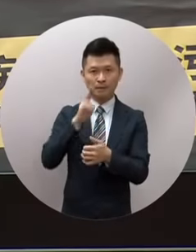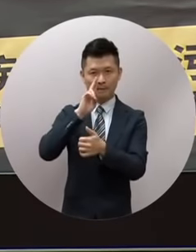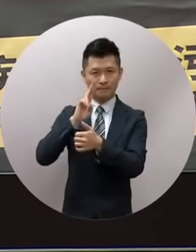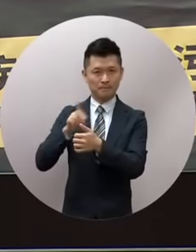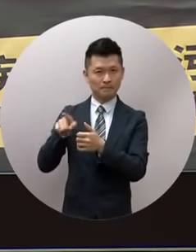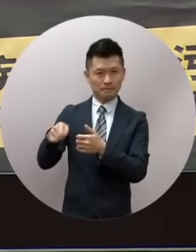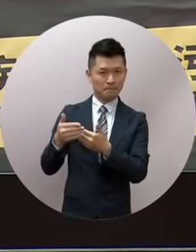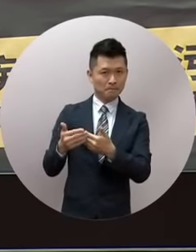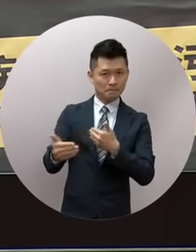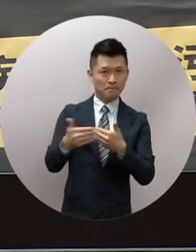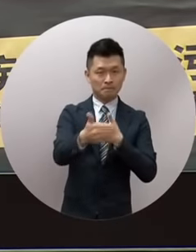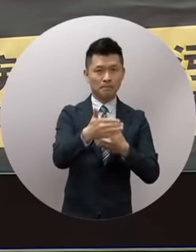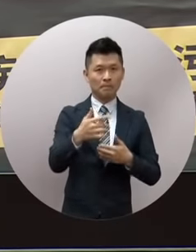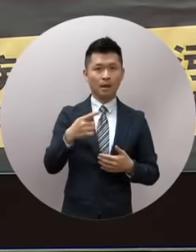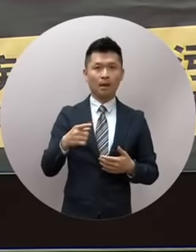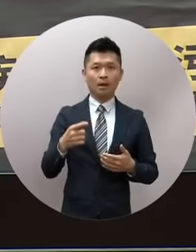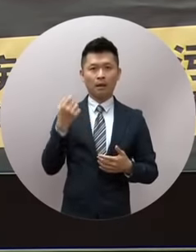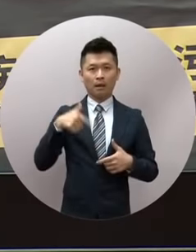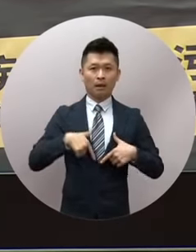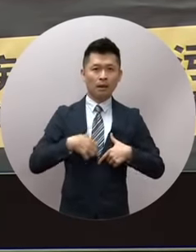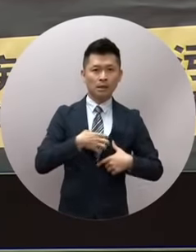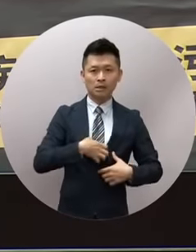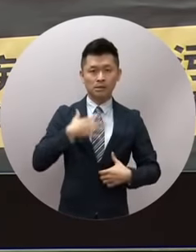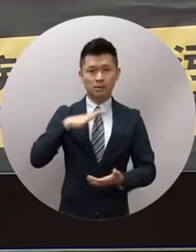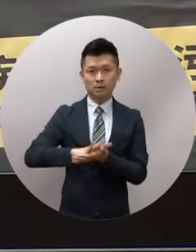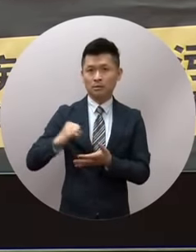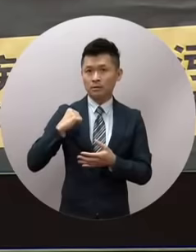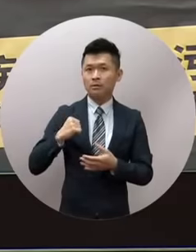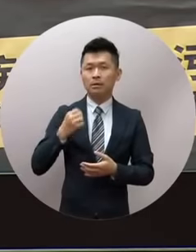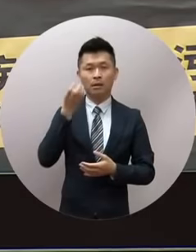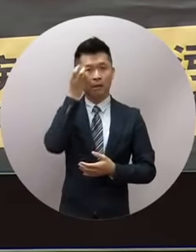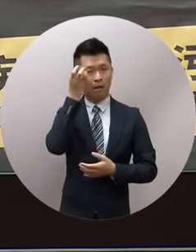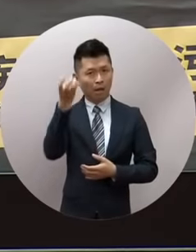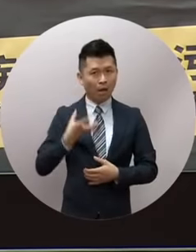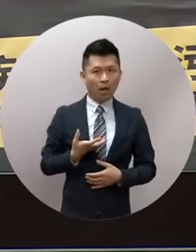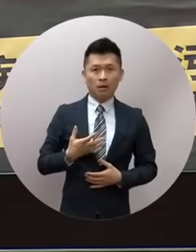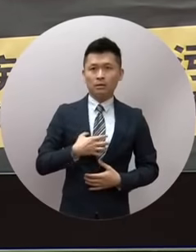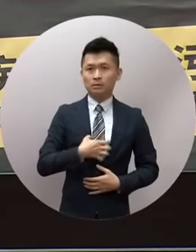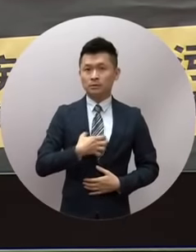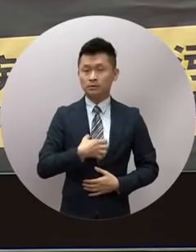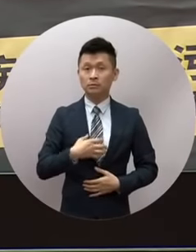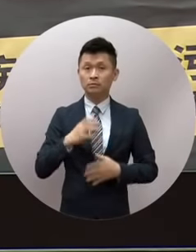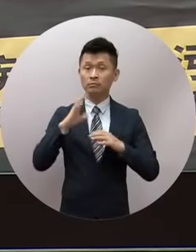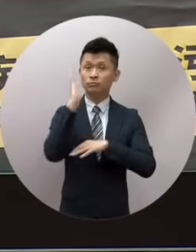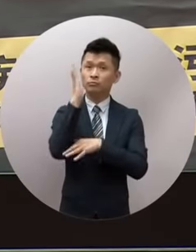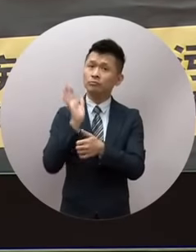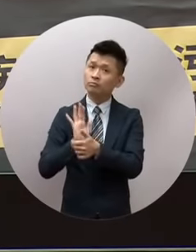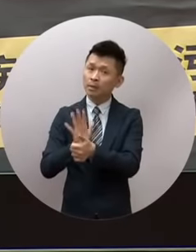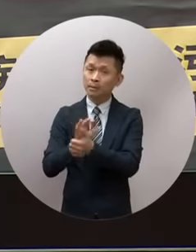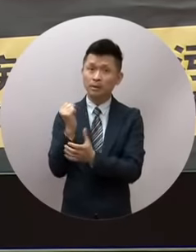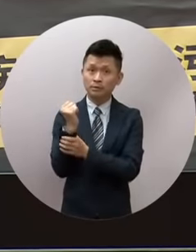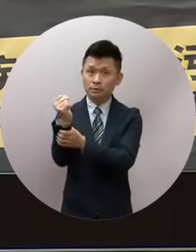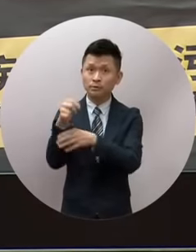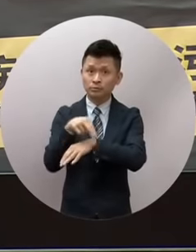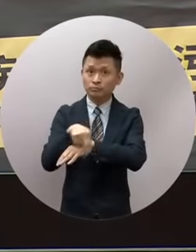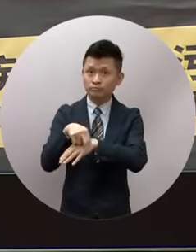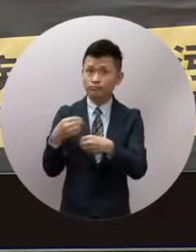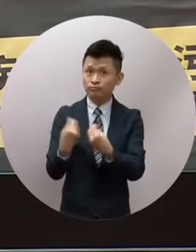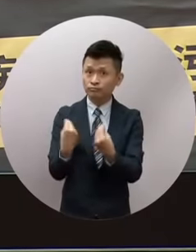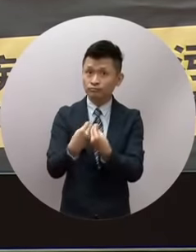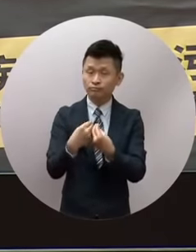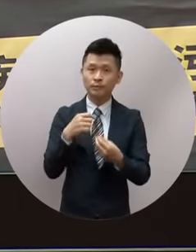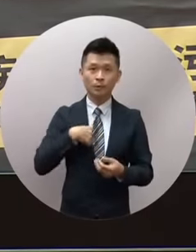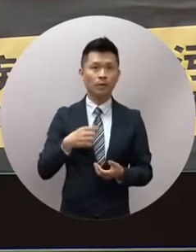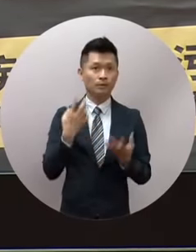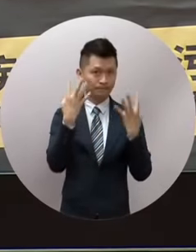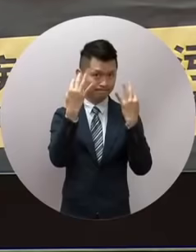标签，让他们承受了我们无法想象的痛苦以及压力，甚至是歧视。那我们的国家该如何帮助他们、支持他们呢？我们想先提